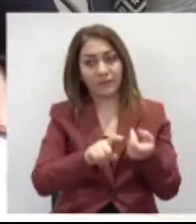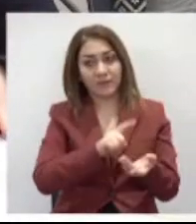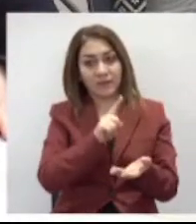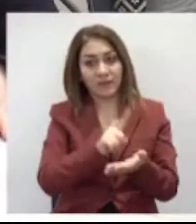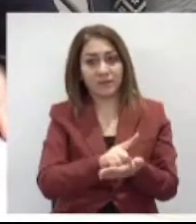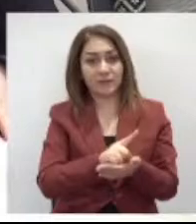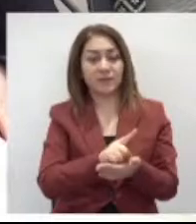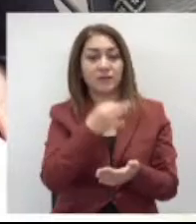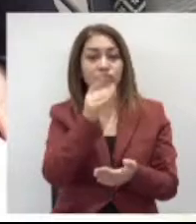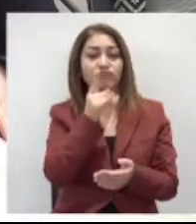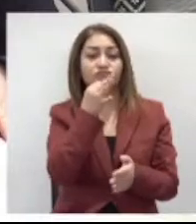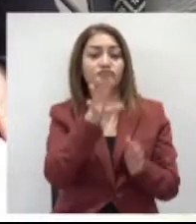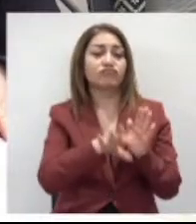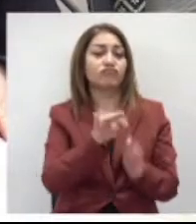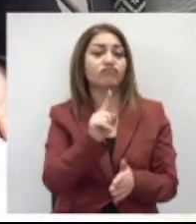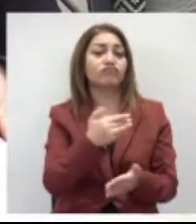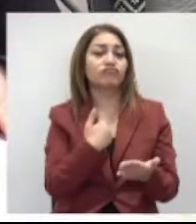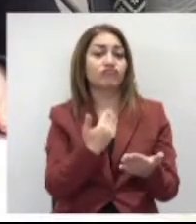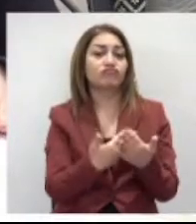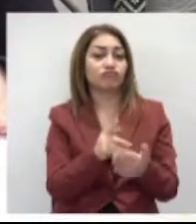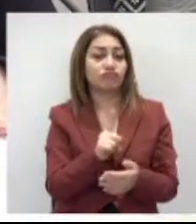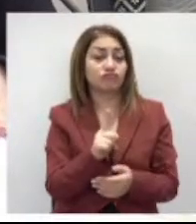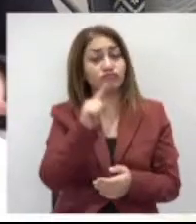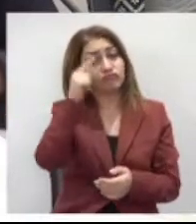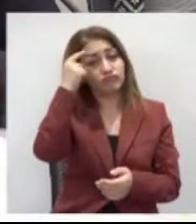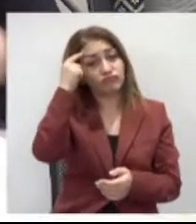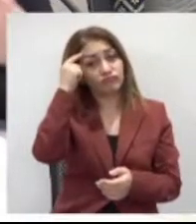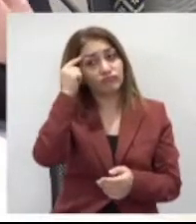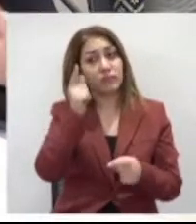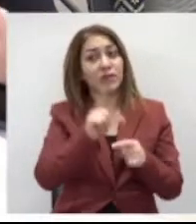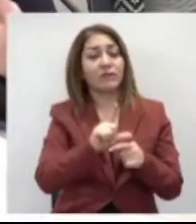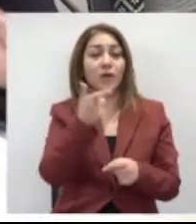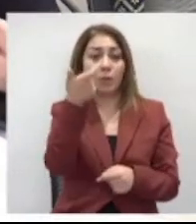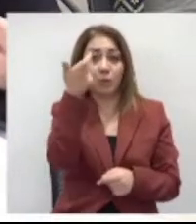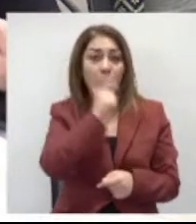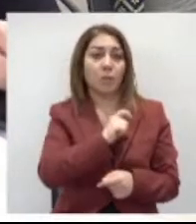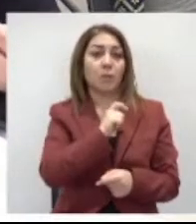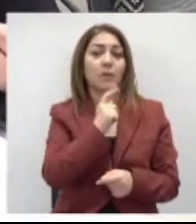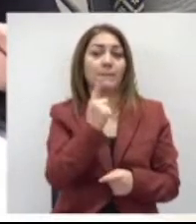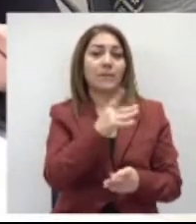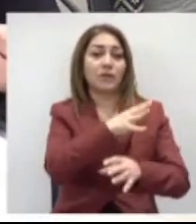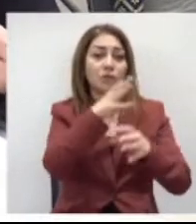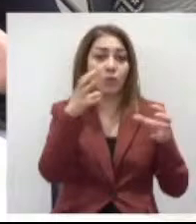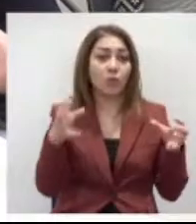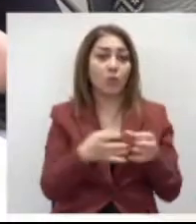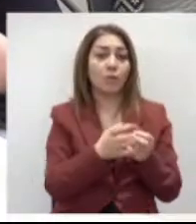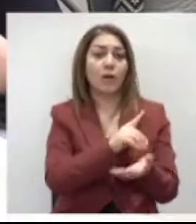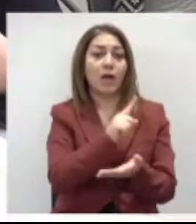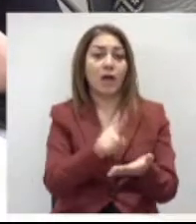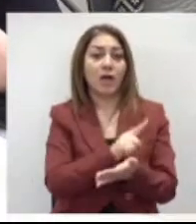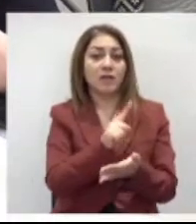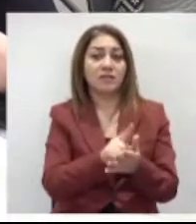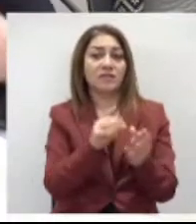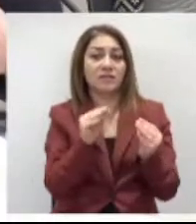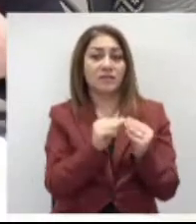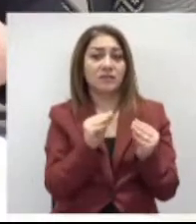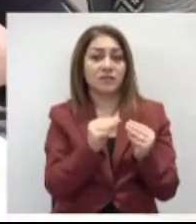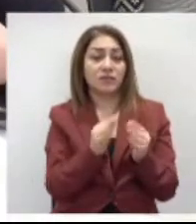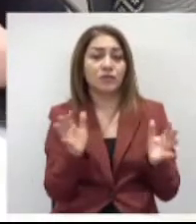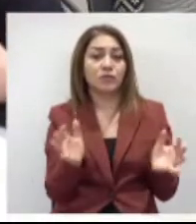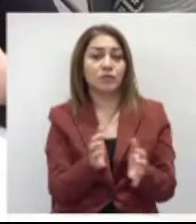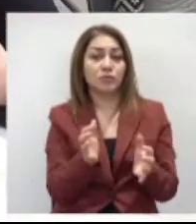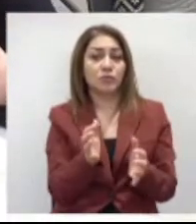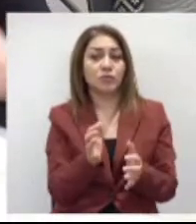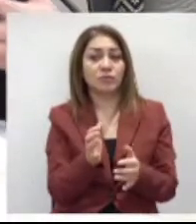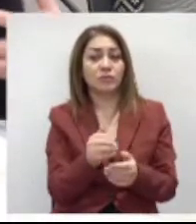իմ նախընտրությունը։ Կարծում եմ, որ պետք է որպես ուղղություններ ավելի սոլիդ է պահել մեծ խումբ հարցերի, այսինքն